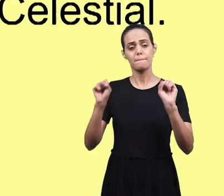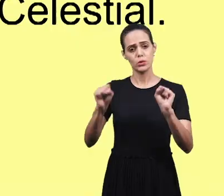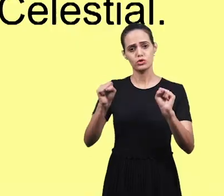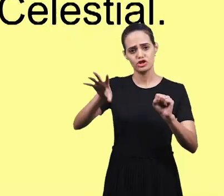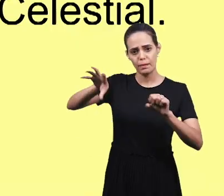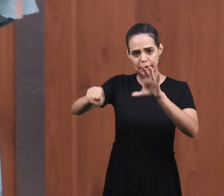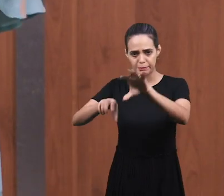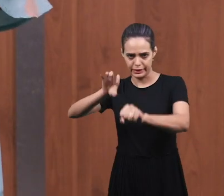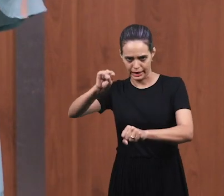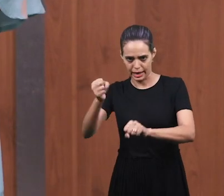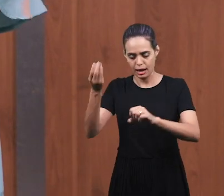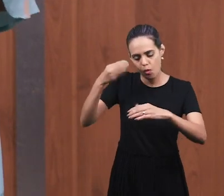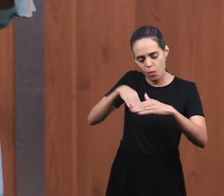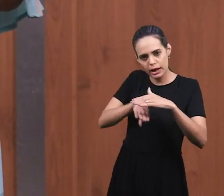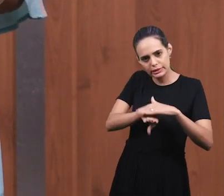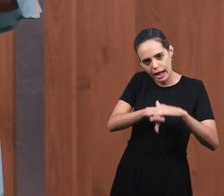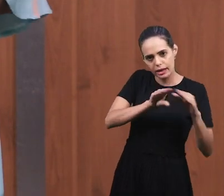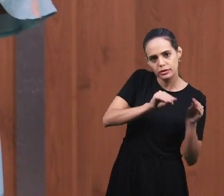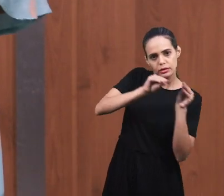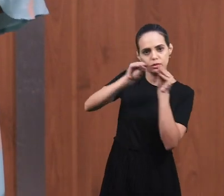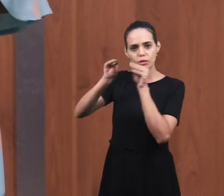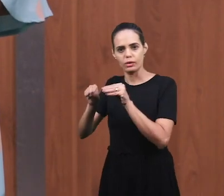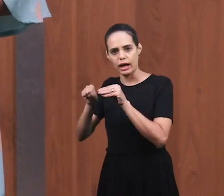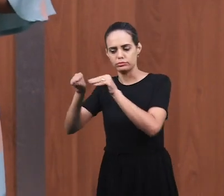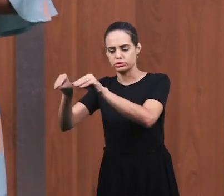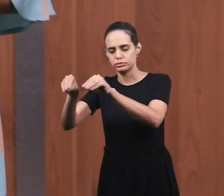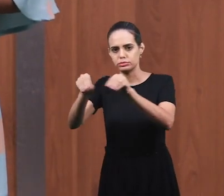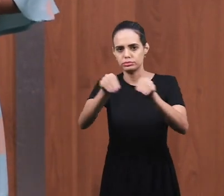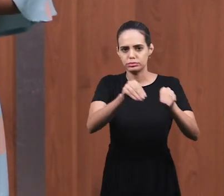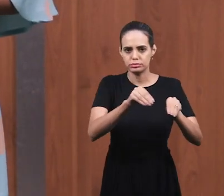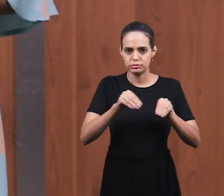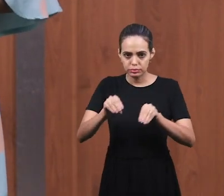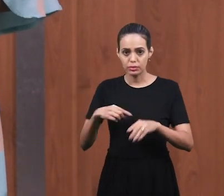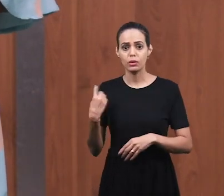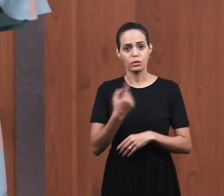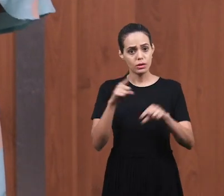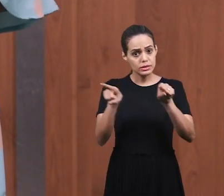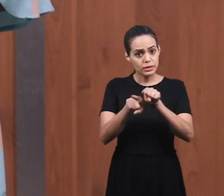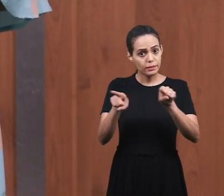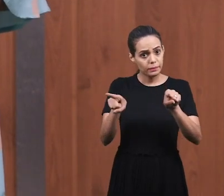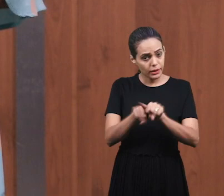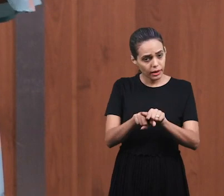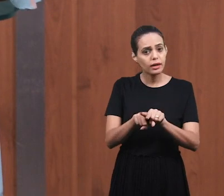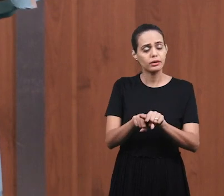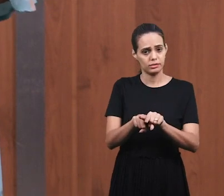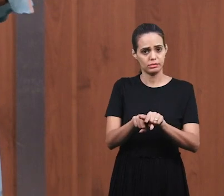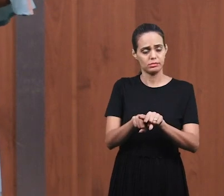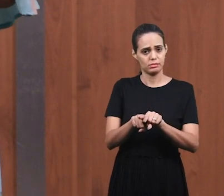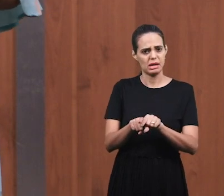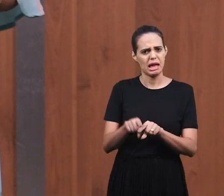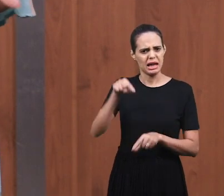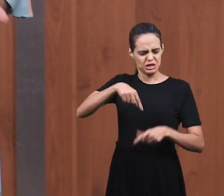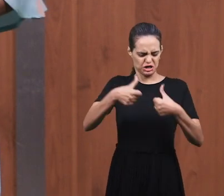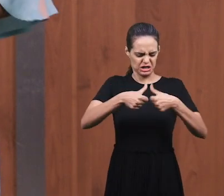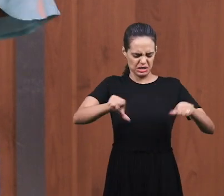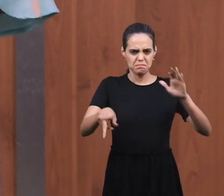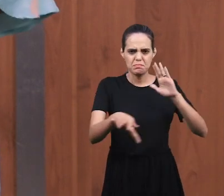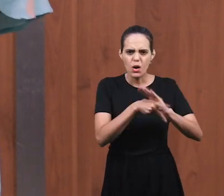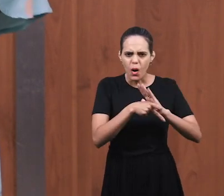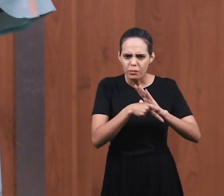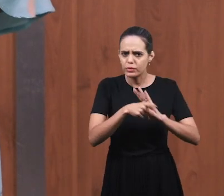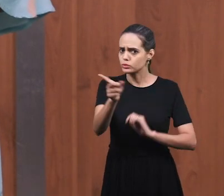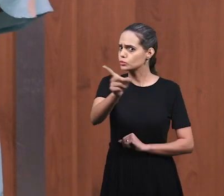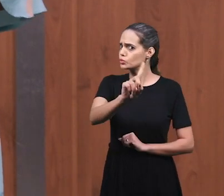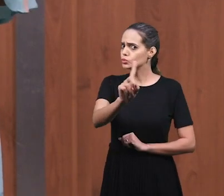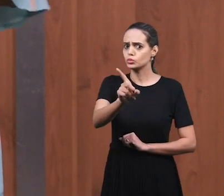dans le tabernacle se démontait facilement. Nous aussi, nous sommes de passage ici, car le royaume de Jésus n'est pas de